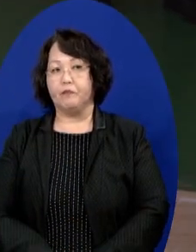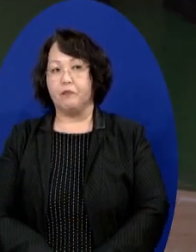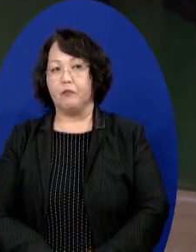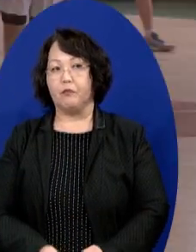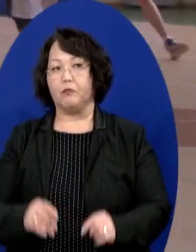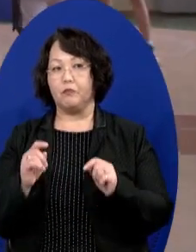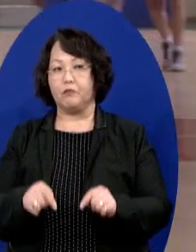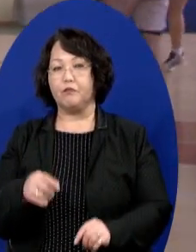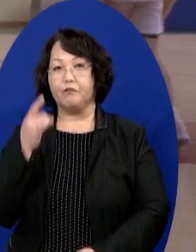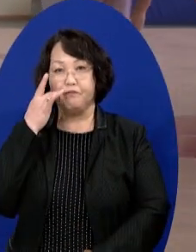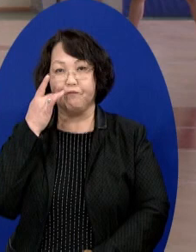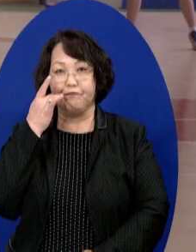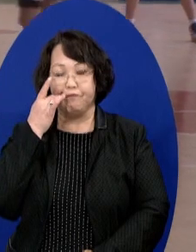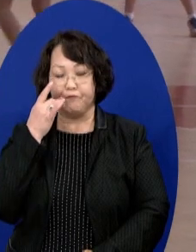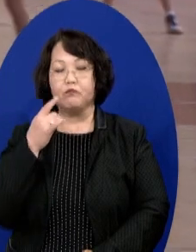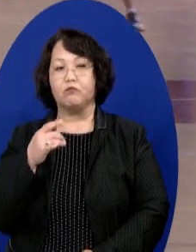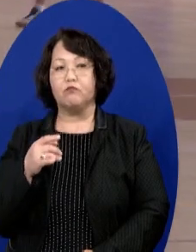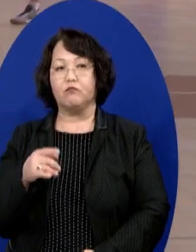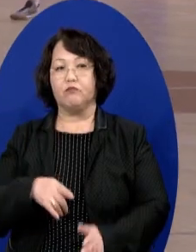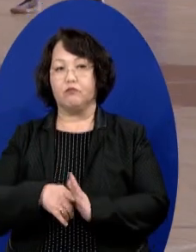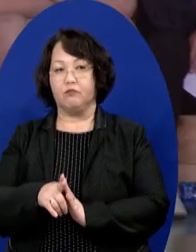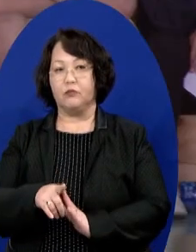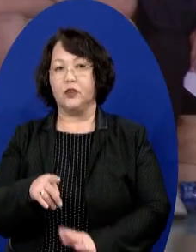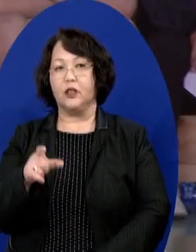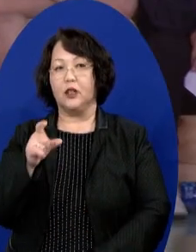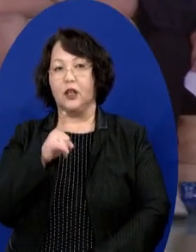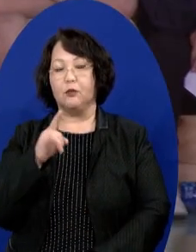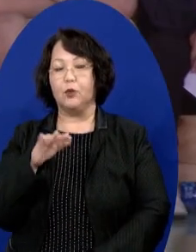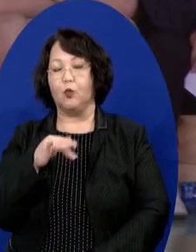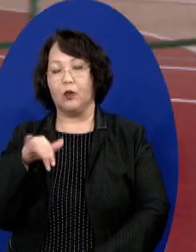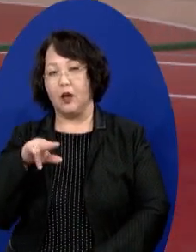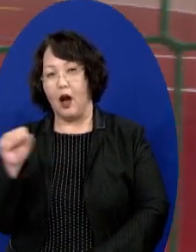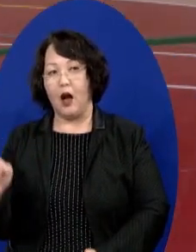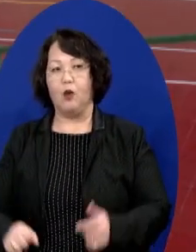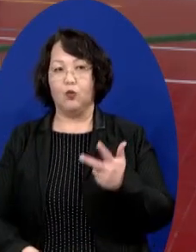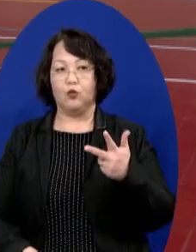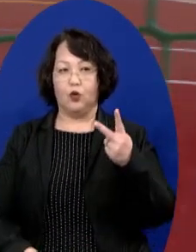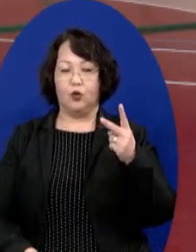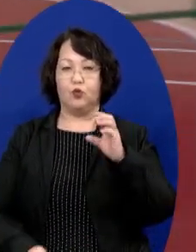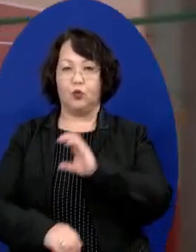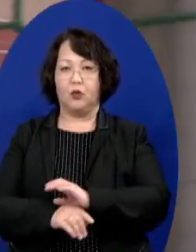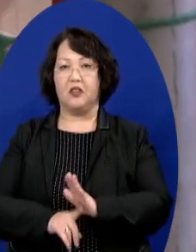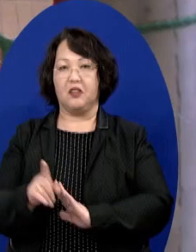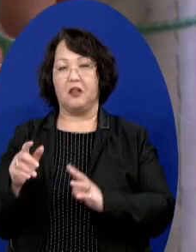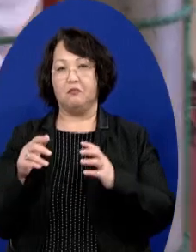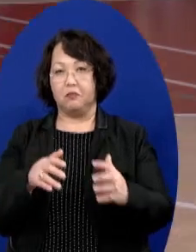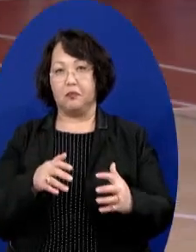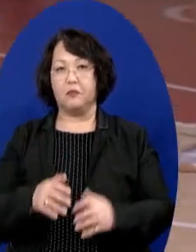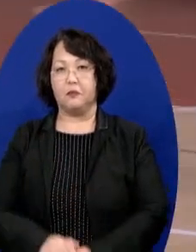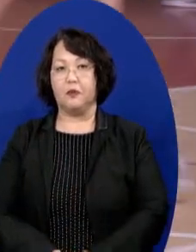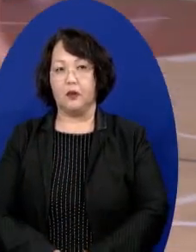Өнөөдрийн ихний тоглолт хөвгүүдийн тоглолтоор эхлэж нийслэлийн эрдмийн ундраа болон 32 дугаар сургуулийн багууд ихний тоглолтыг хийсэн байна.